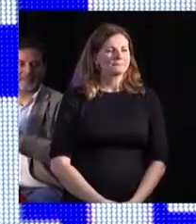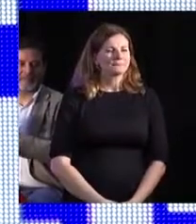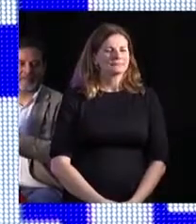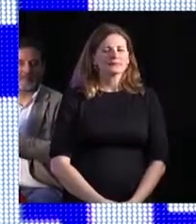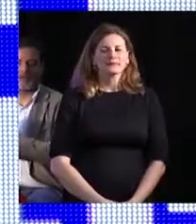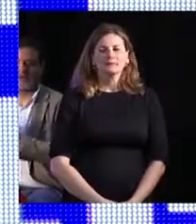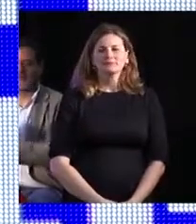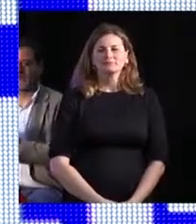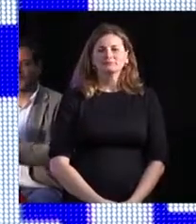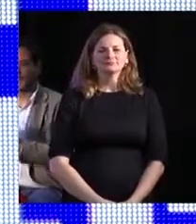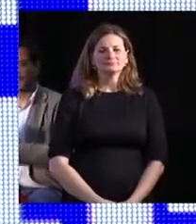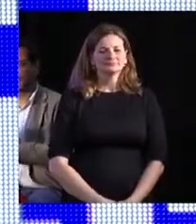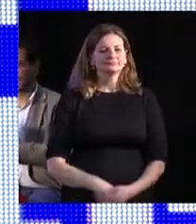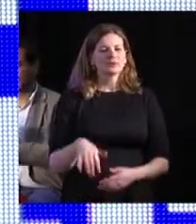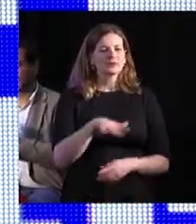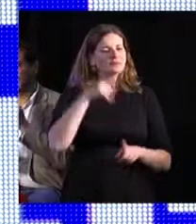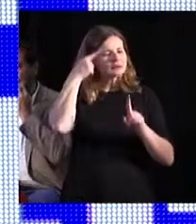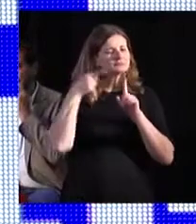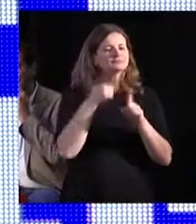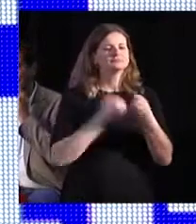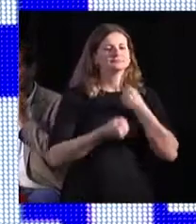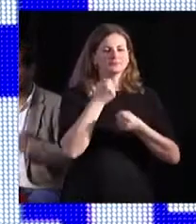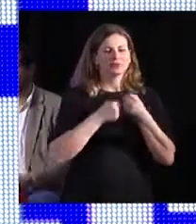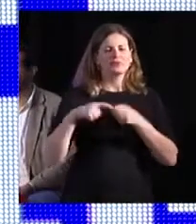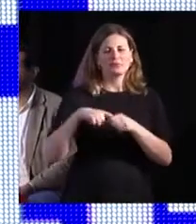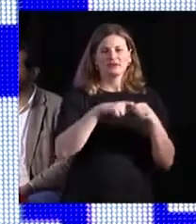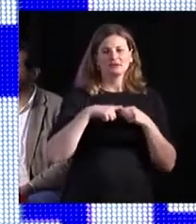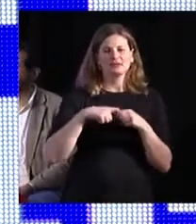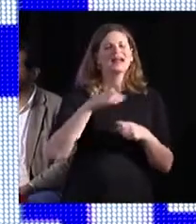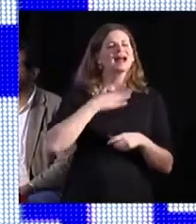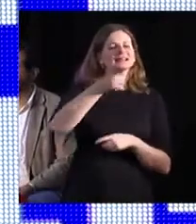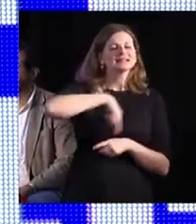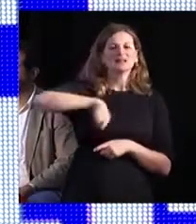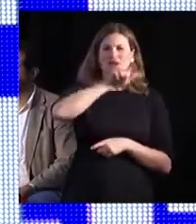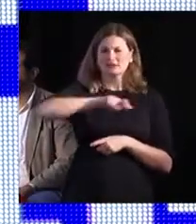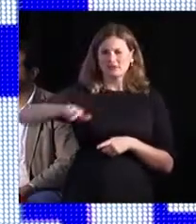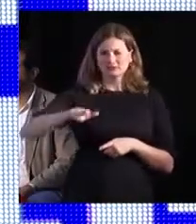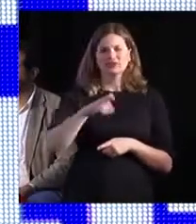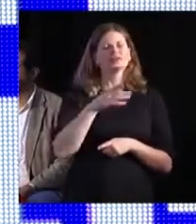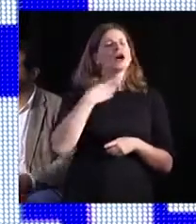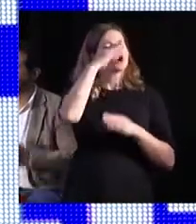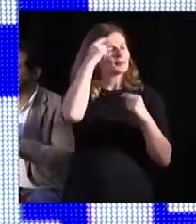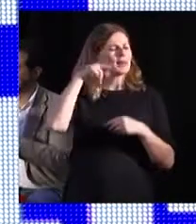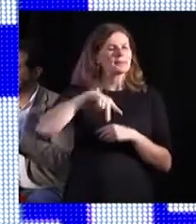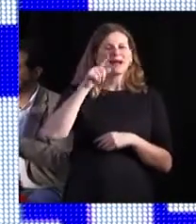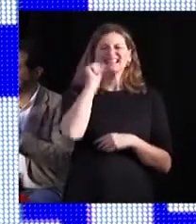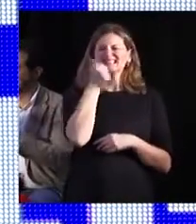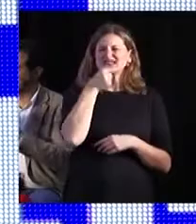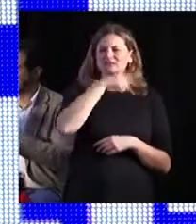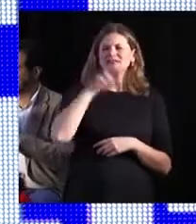barri de referència de l'economia solidària. Aquesta és la nostra gent, aquesta és la nostra memòria. No oblidem mai qui som i d'on